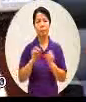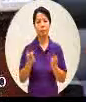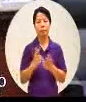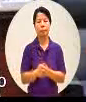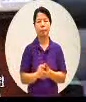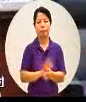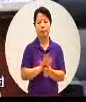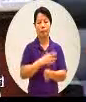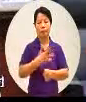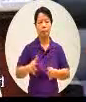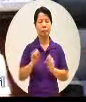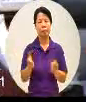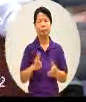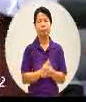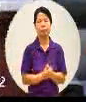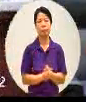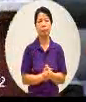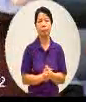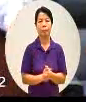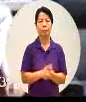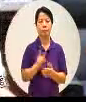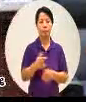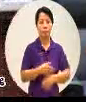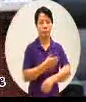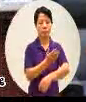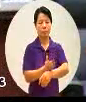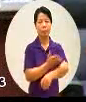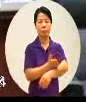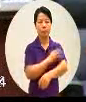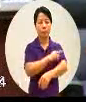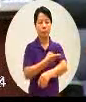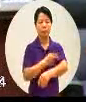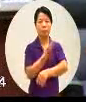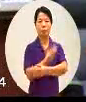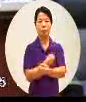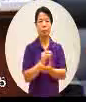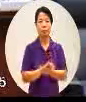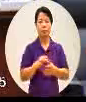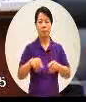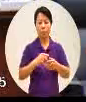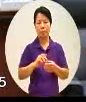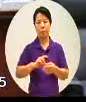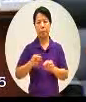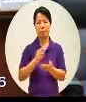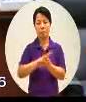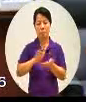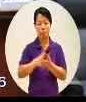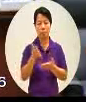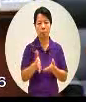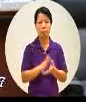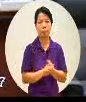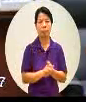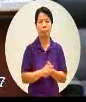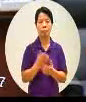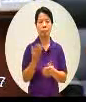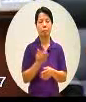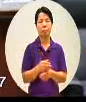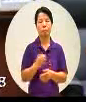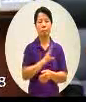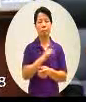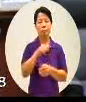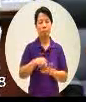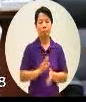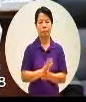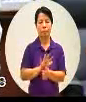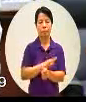的水。啊，你今麦你电有无剪断？你下骹会清洁吗？那我们当然爱河现在做的